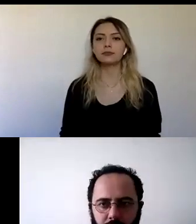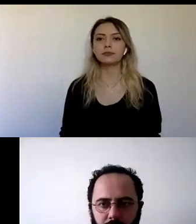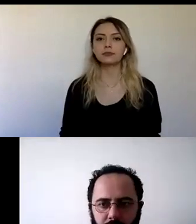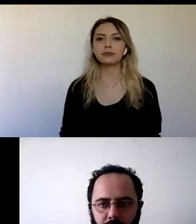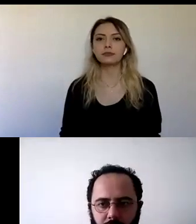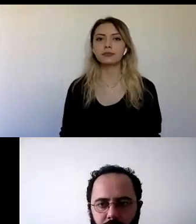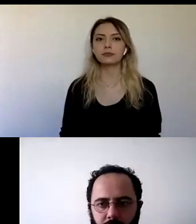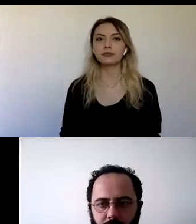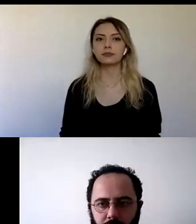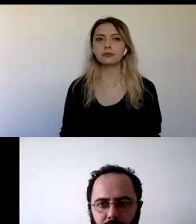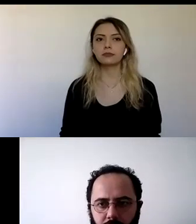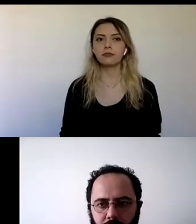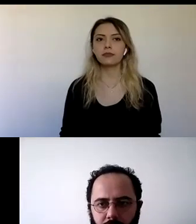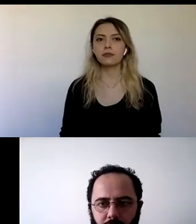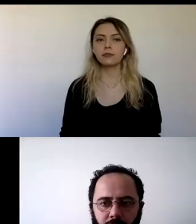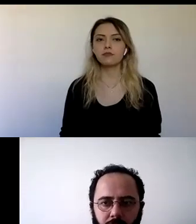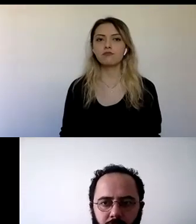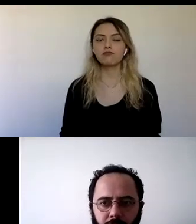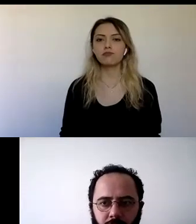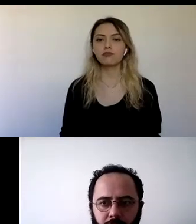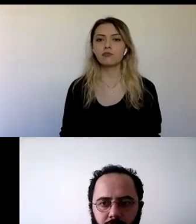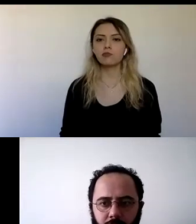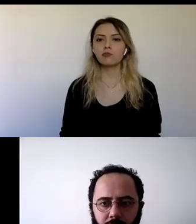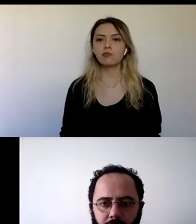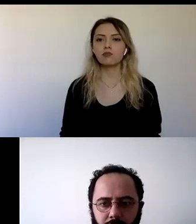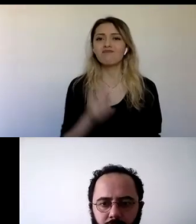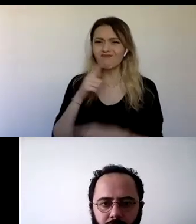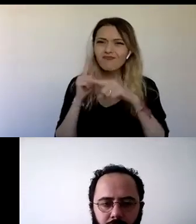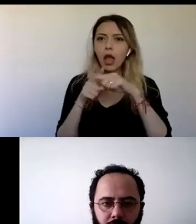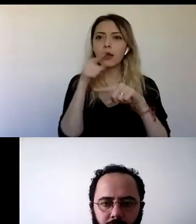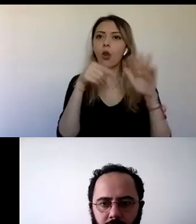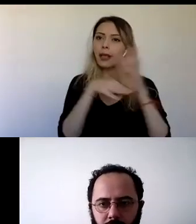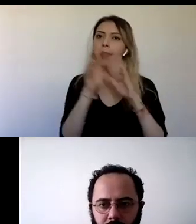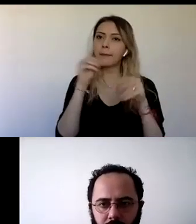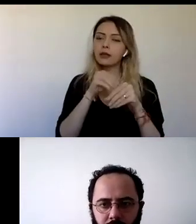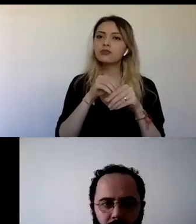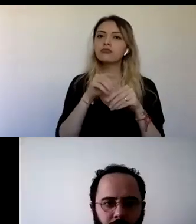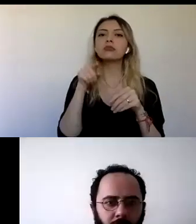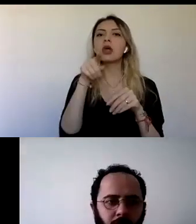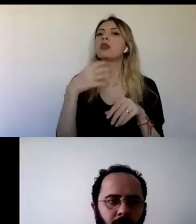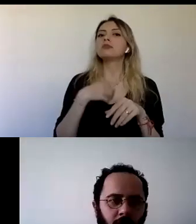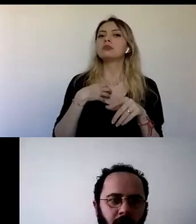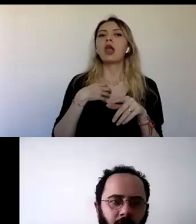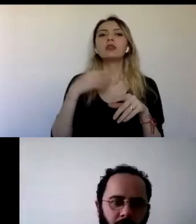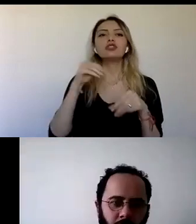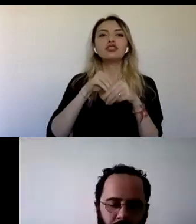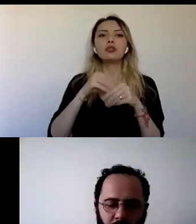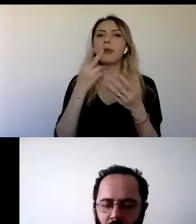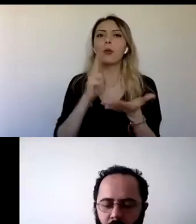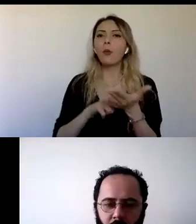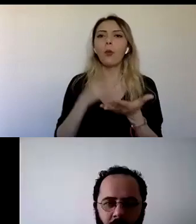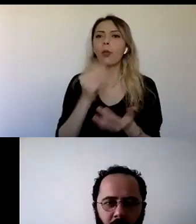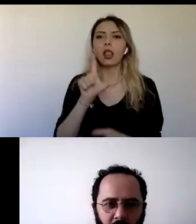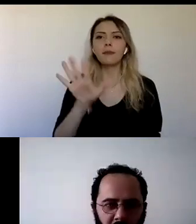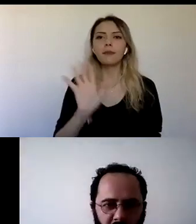Telegraph'a girmek için herhangi bir kullanıcı adı şifre yok. Ben direkt siteyi açtım ve bir içerik yayınladım. Şu an